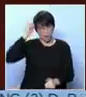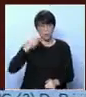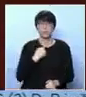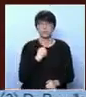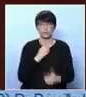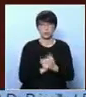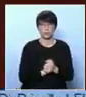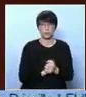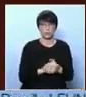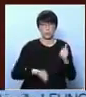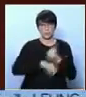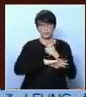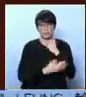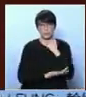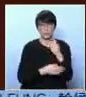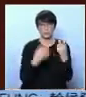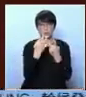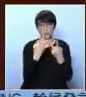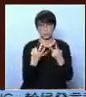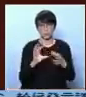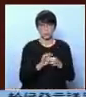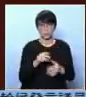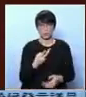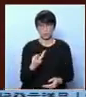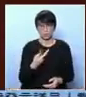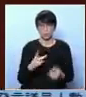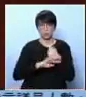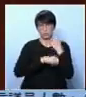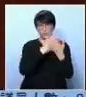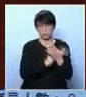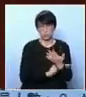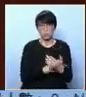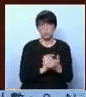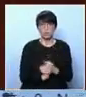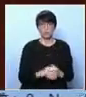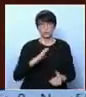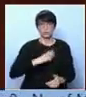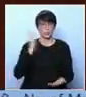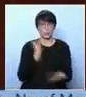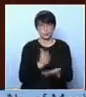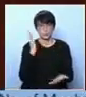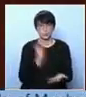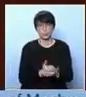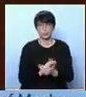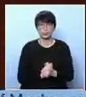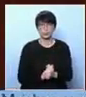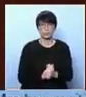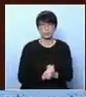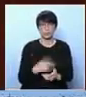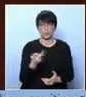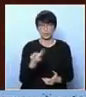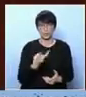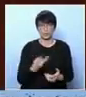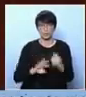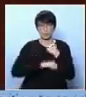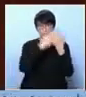但基本法23條的立法同今日做呢2條條例的修訂呢，性質並不一致嘅。我哋呢條兩條條例嘅修